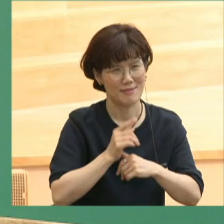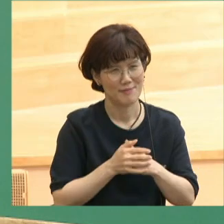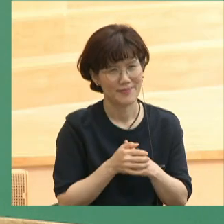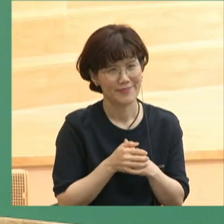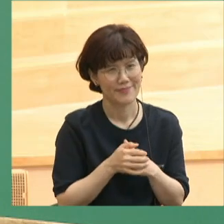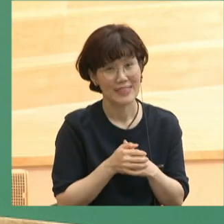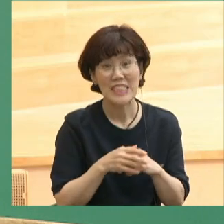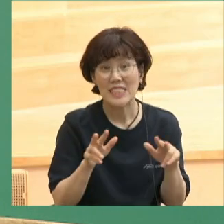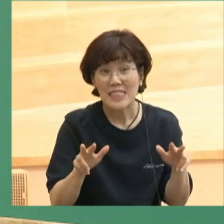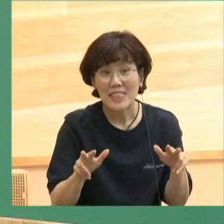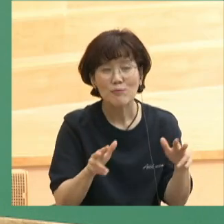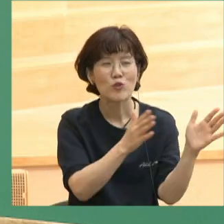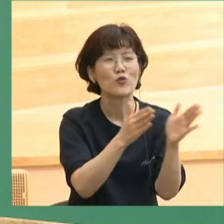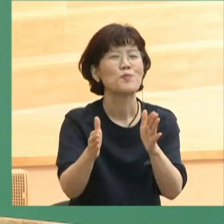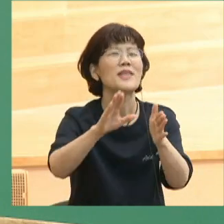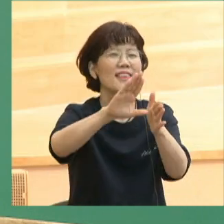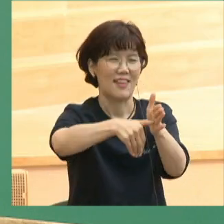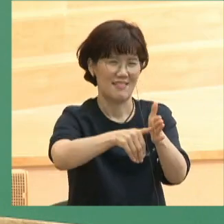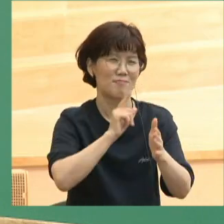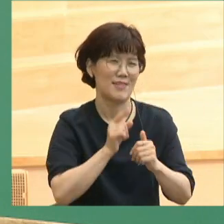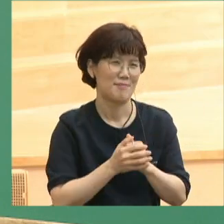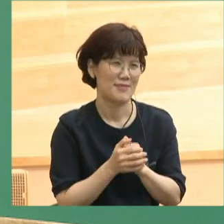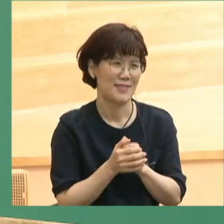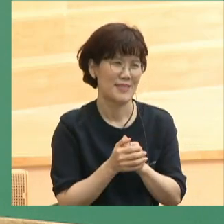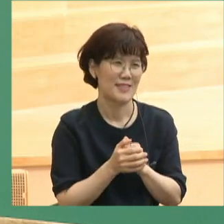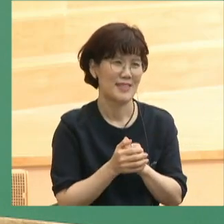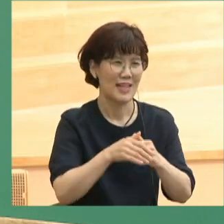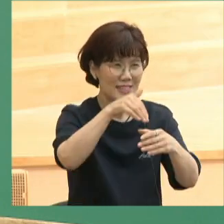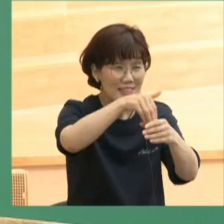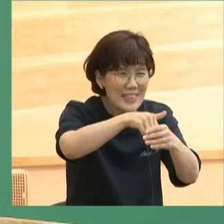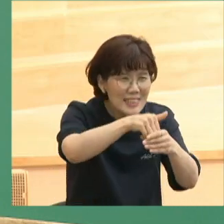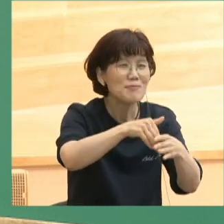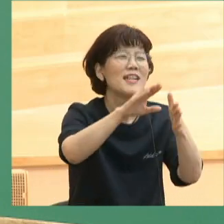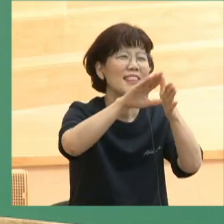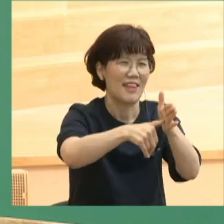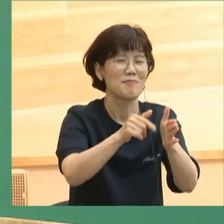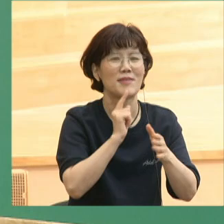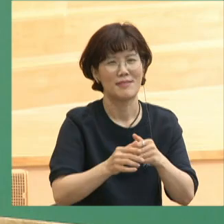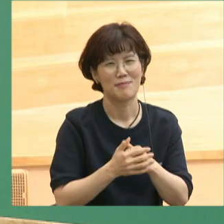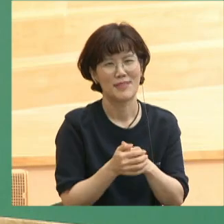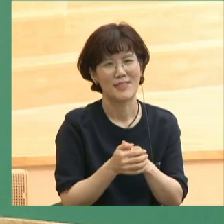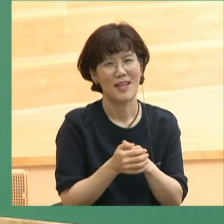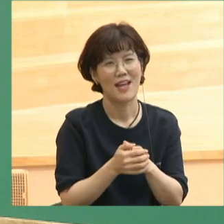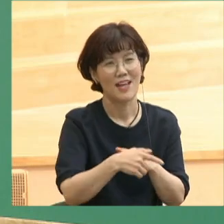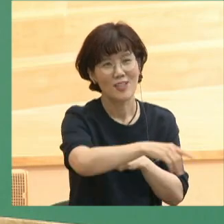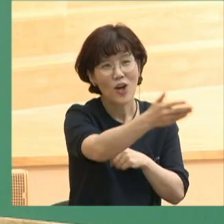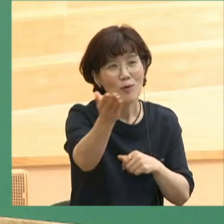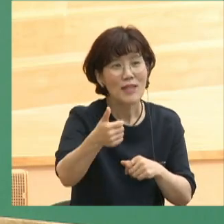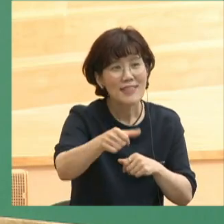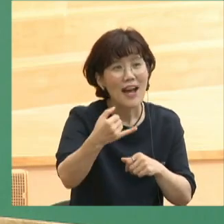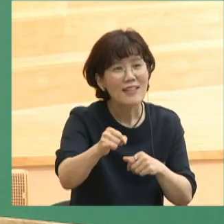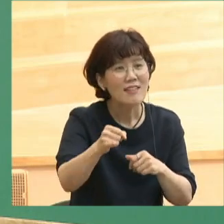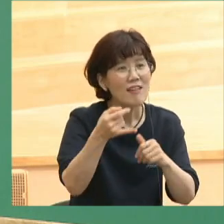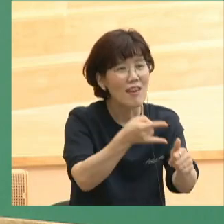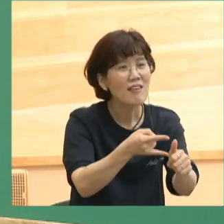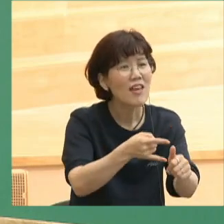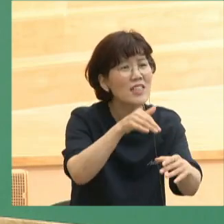지금은 준비할 때인 거죠. 심을 때인 거죠. 아멘. 여러분 자녀에게 뭘 심고